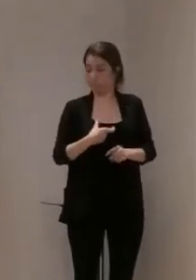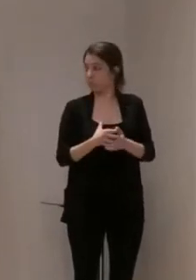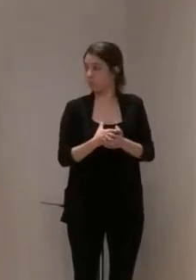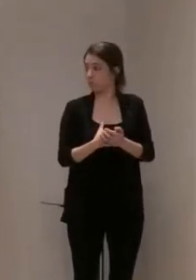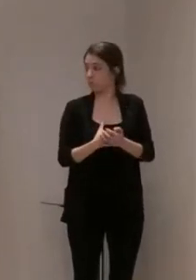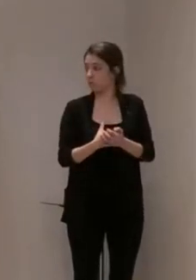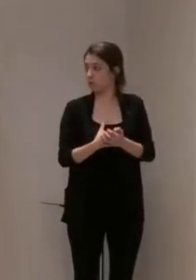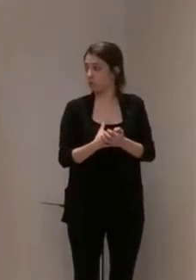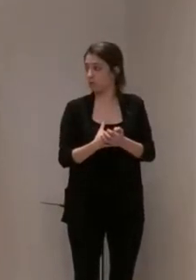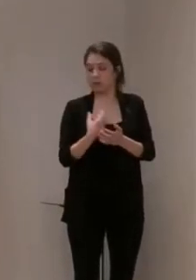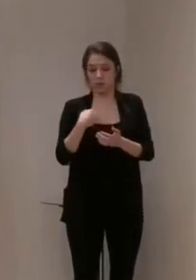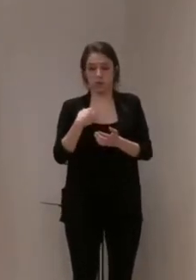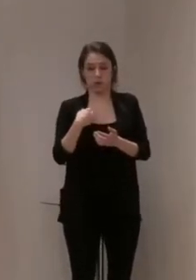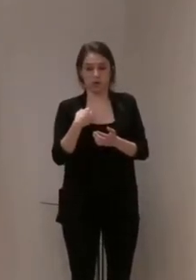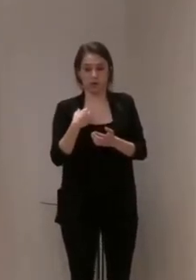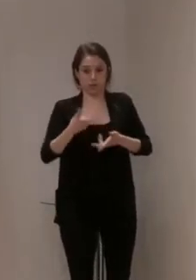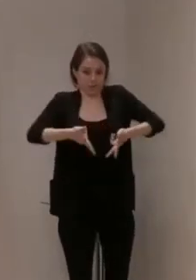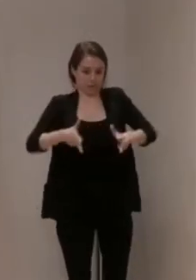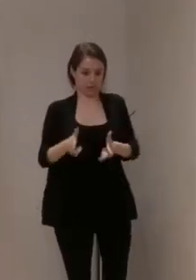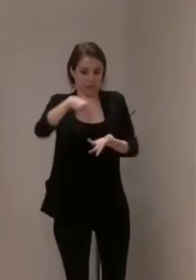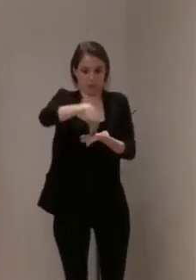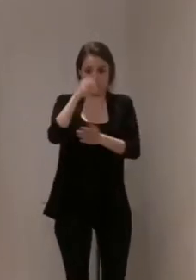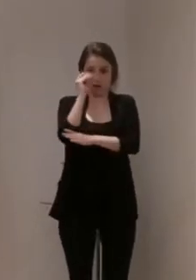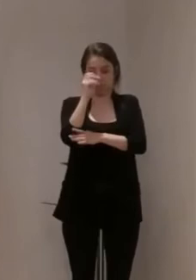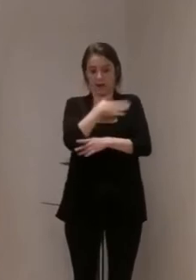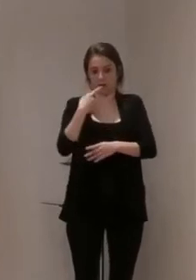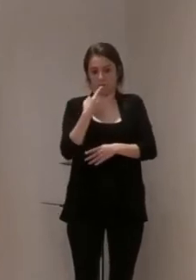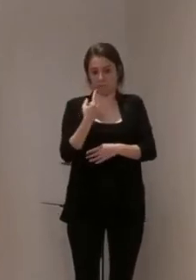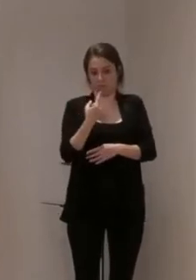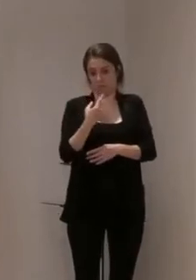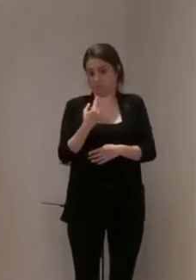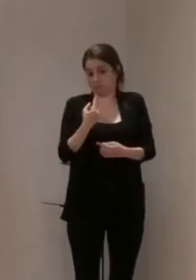al principi jo estic aquí per explicar-vos això i per tant us ho explicaré a mi.